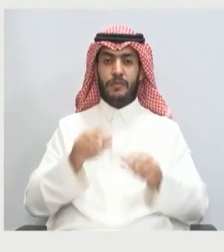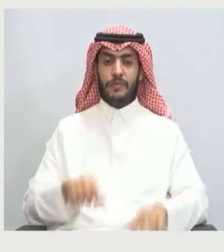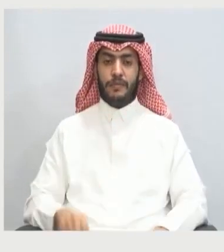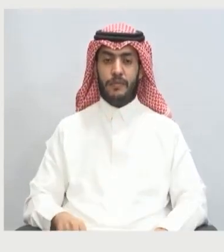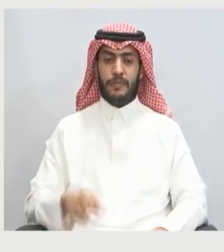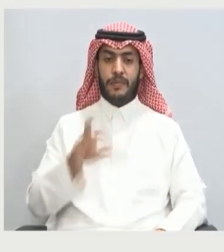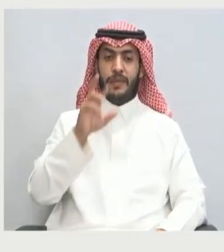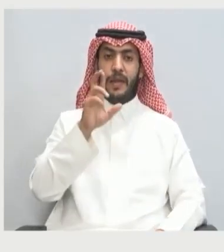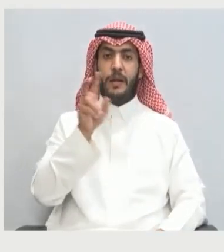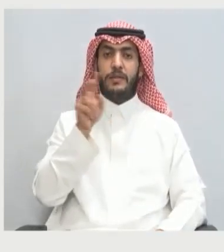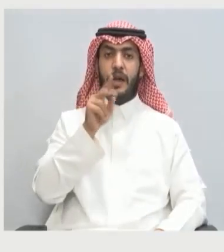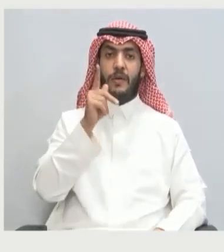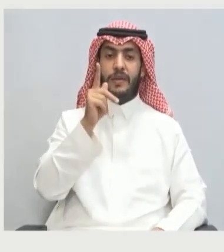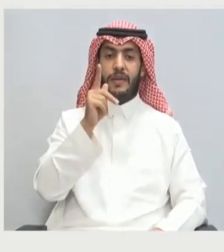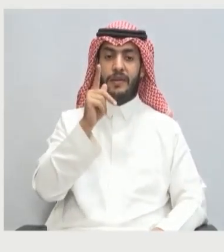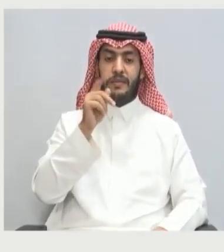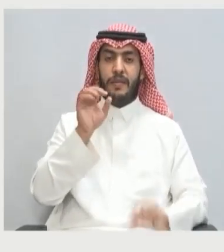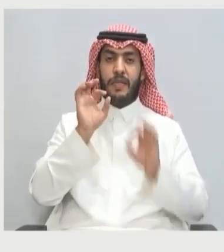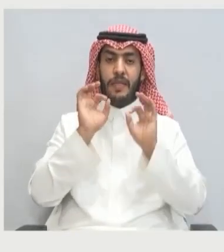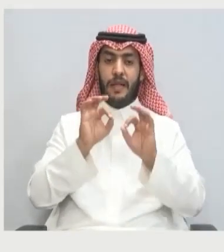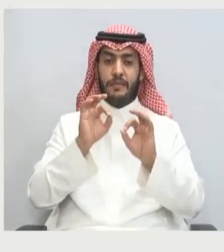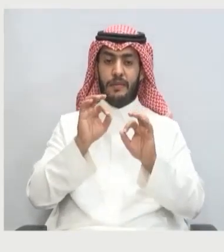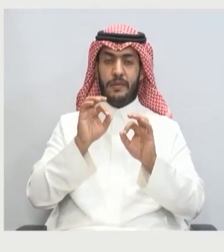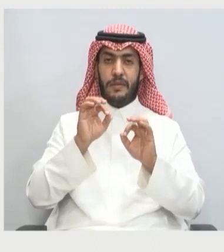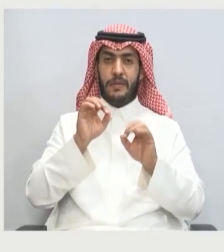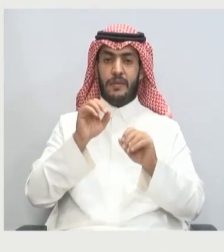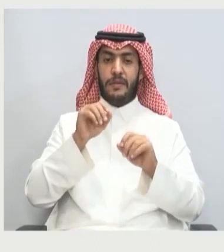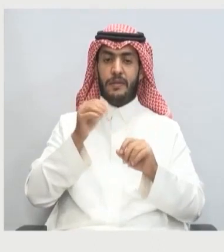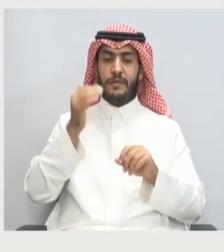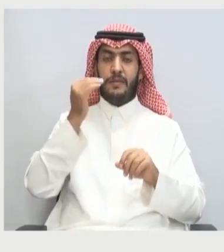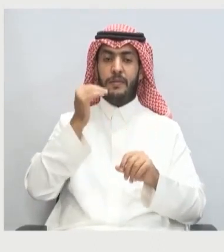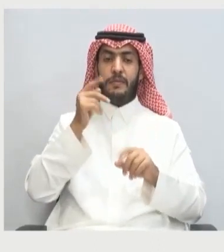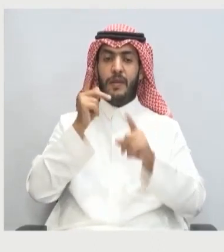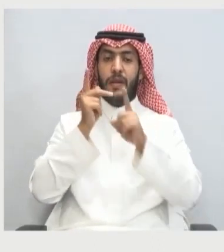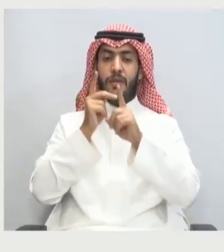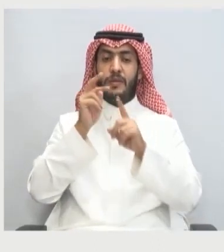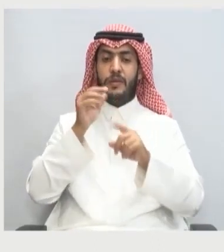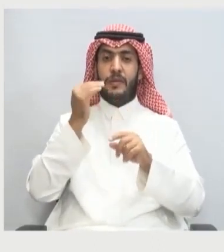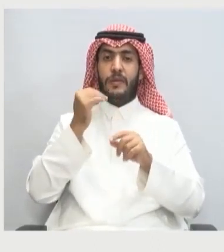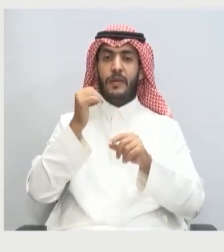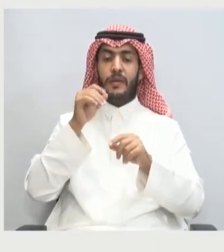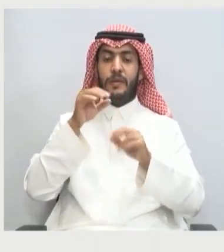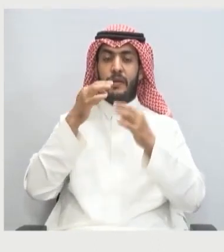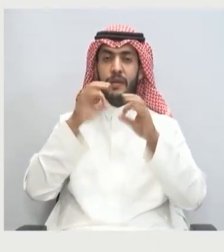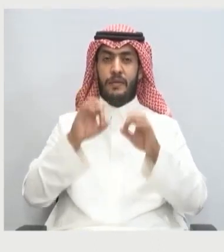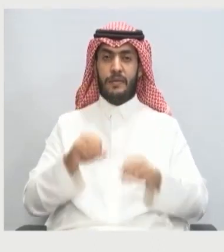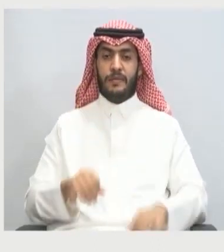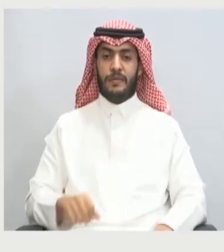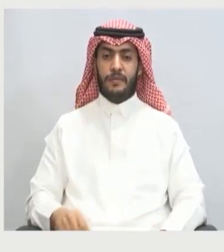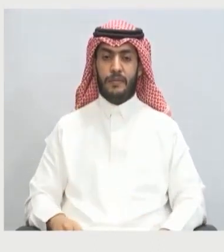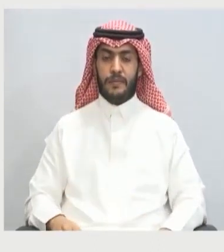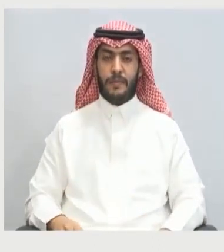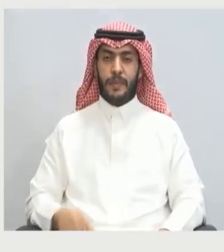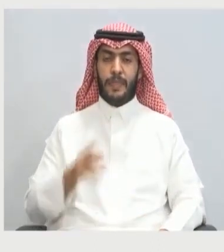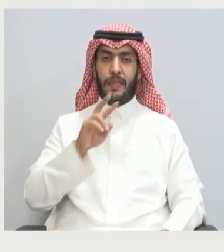ار تساوي الكي او الثابت مضروبه في تركيز الهيدروجين مضروبه في تركيز اول اكسيد النيتروجين لاحظ اول اكسيد النيتروجين